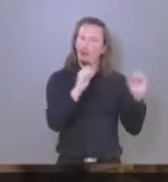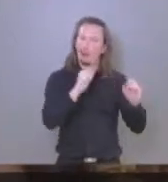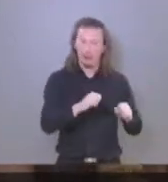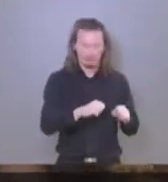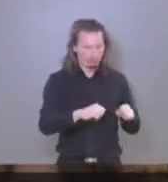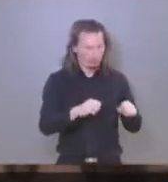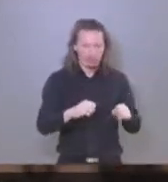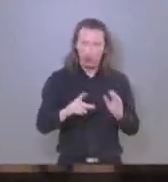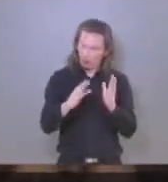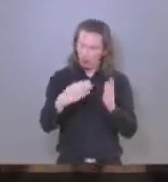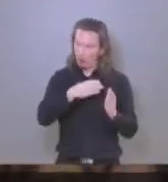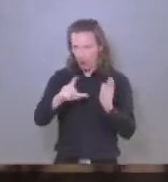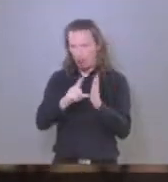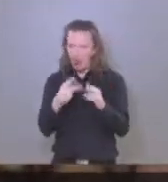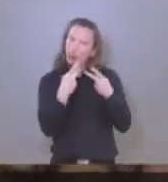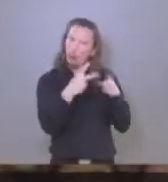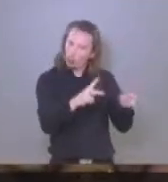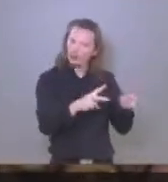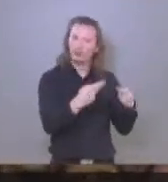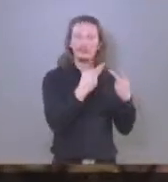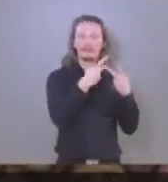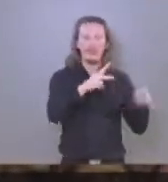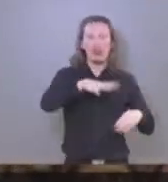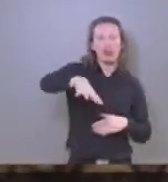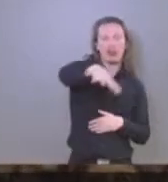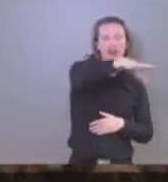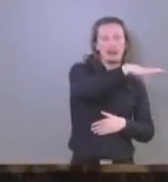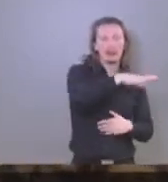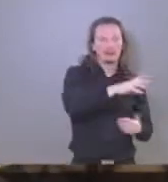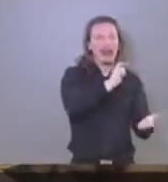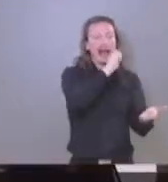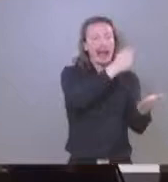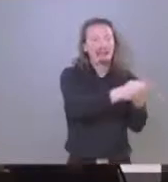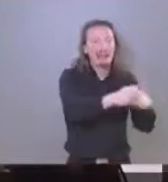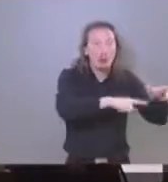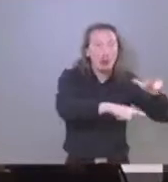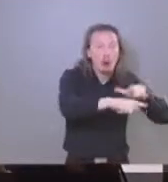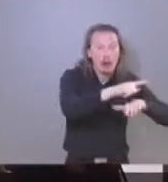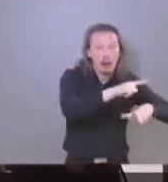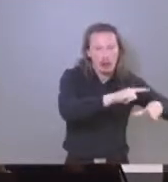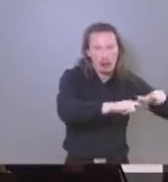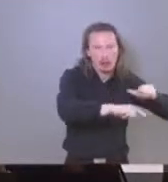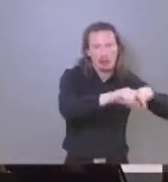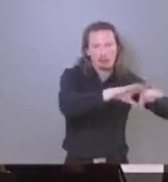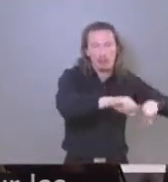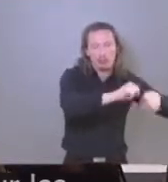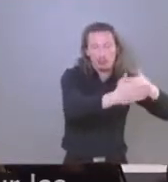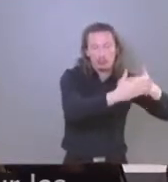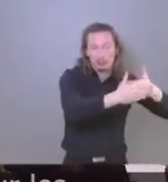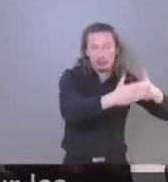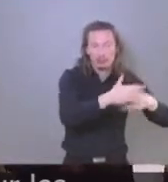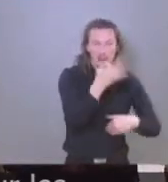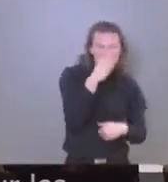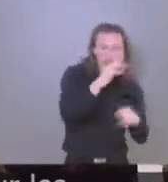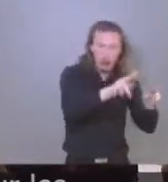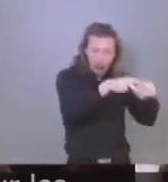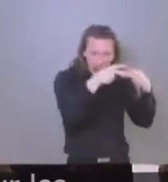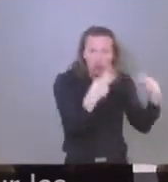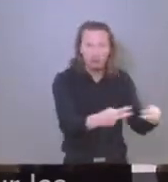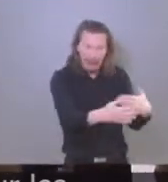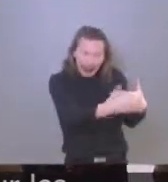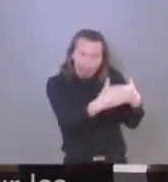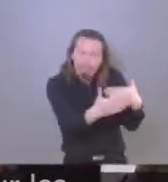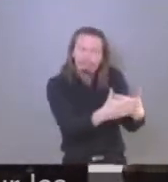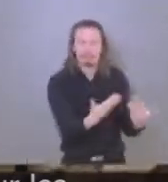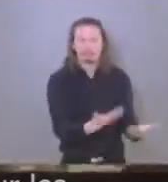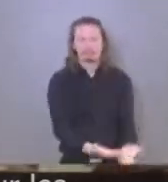la possibilité pour les communes de acheter localement les productions vivrières, les fruits, les légumes et le reste, localement.